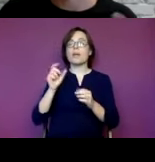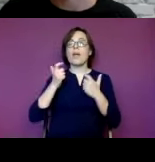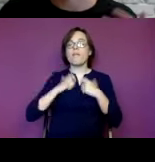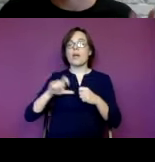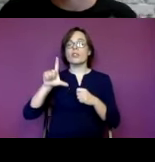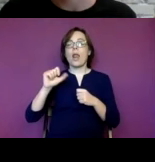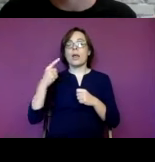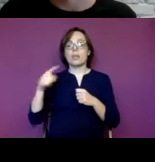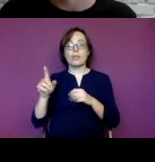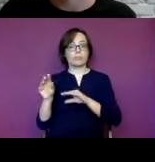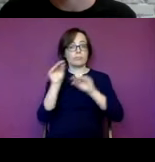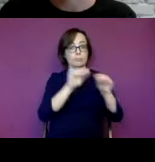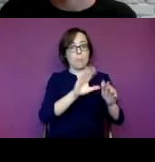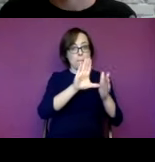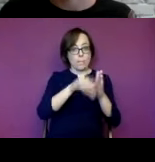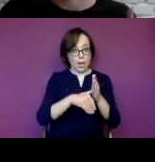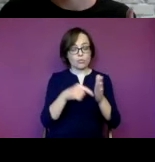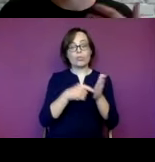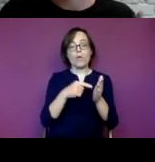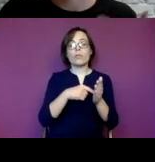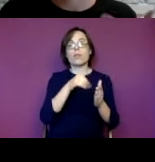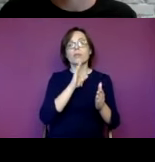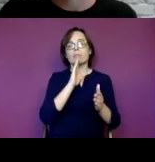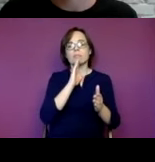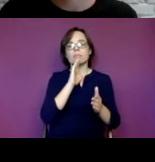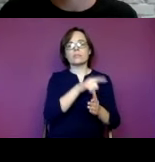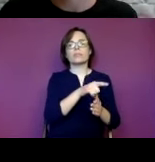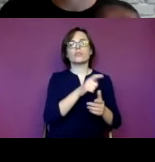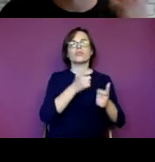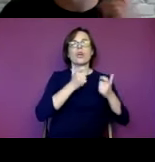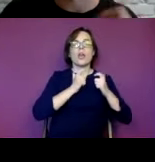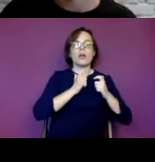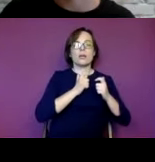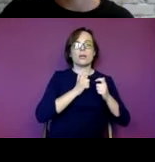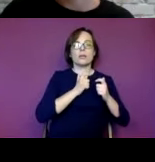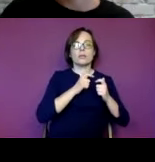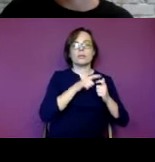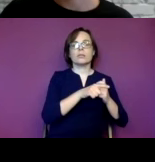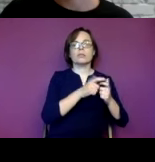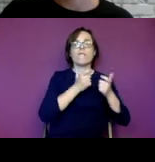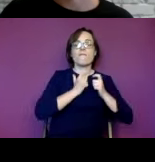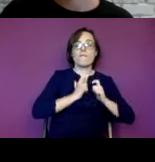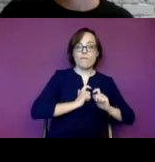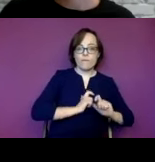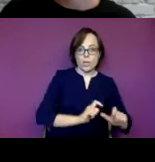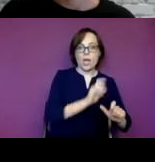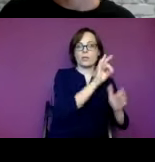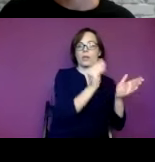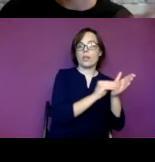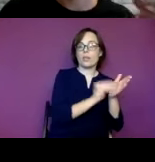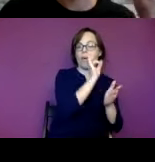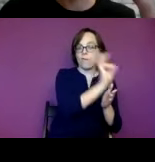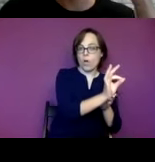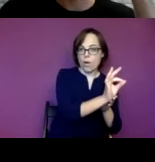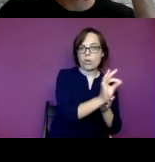znowu byśmy skazali wieś na doświadczanie wiejskości takiej, jaką my w mieście sobie wyobrażamy. I też